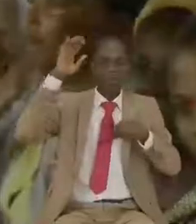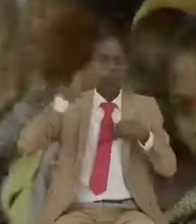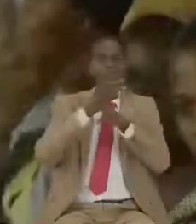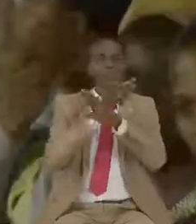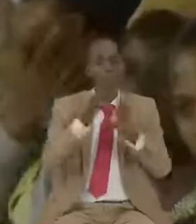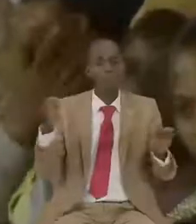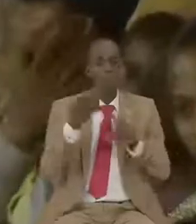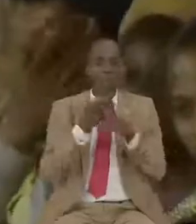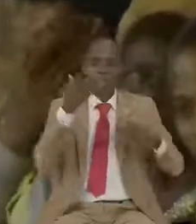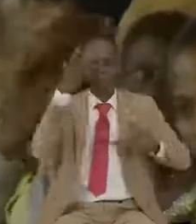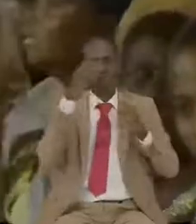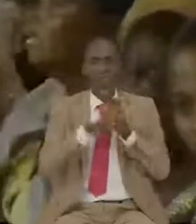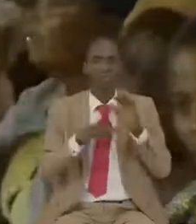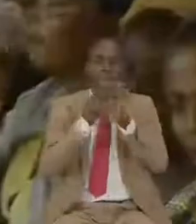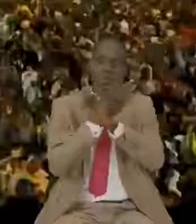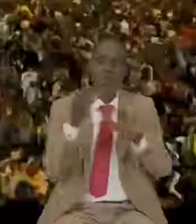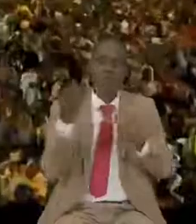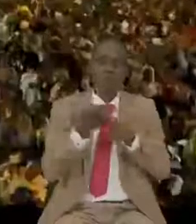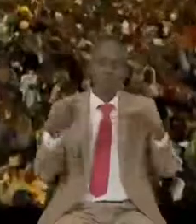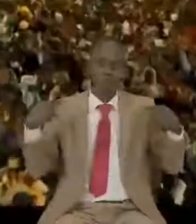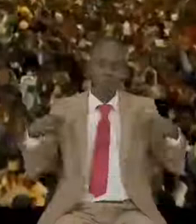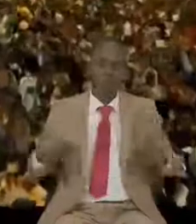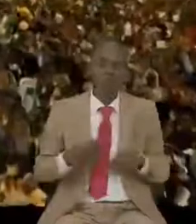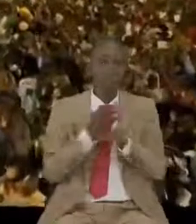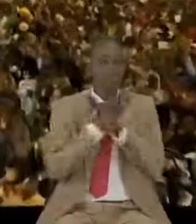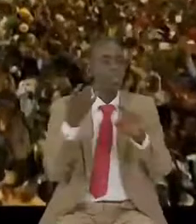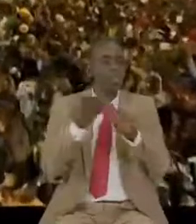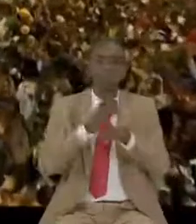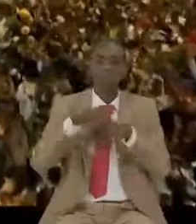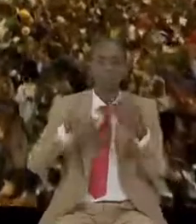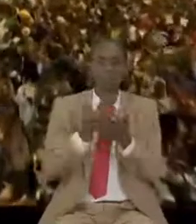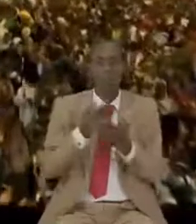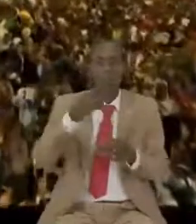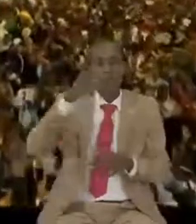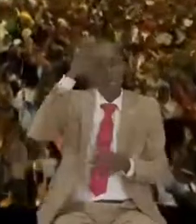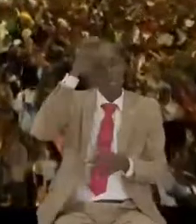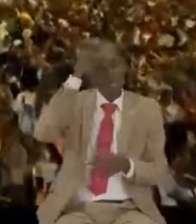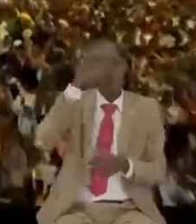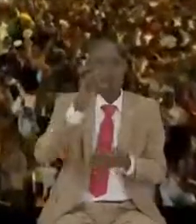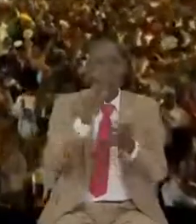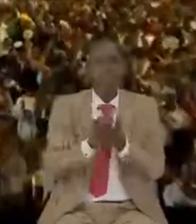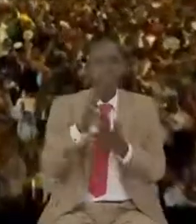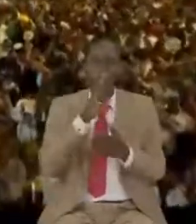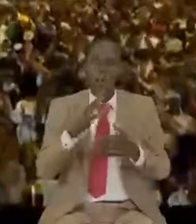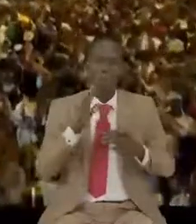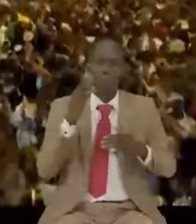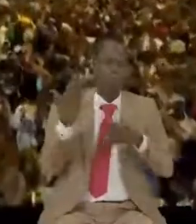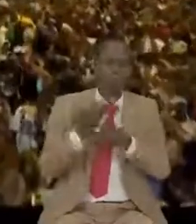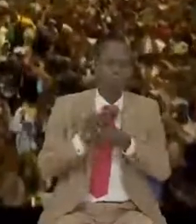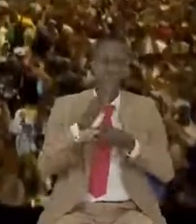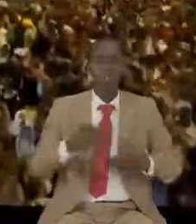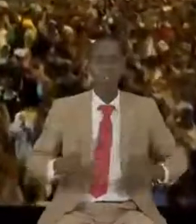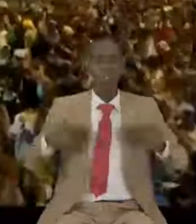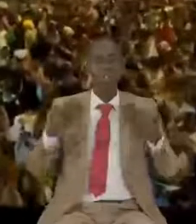maladies, affranchi des afflictions et de ces démons qui te dérangent. Ce